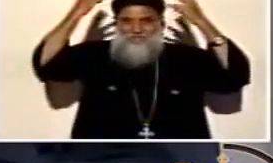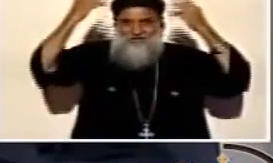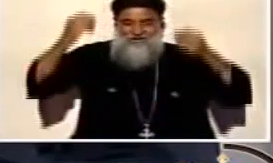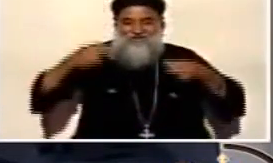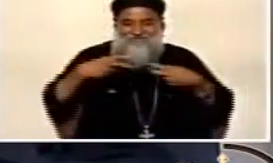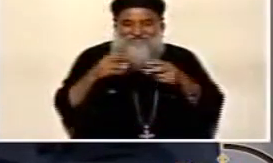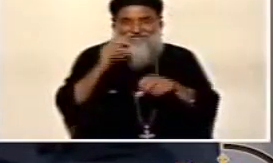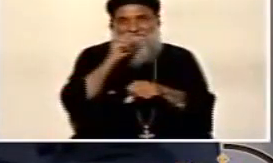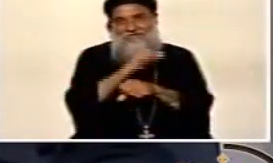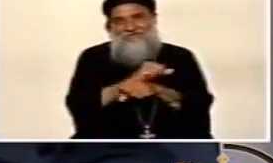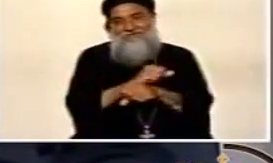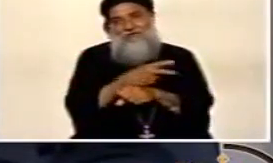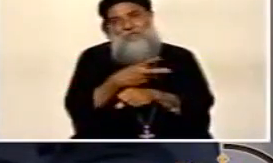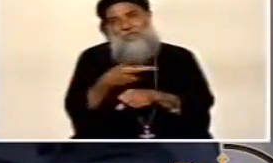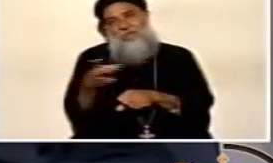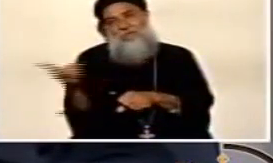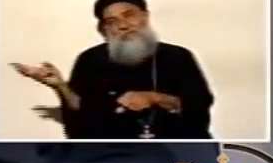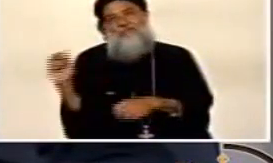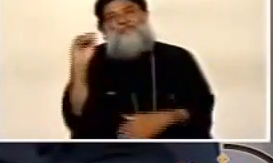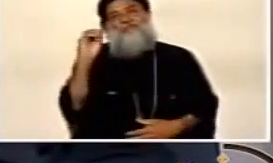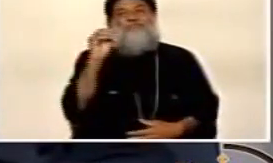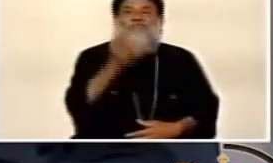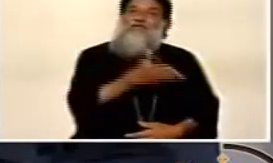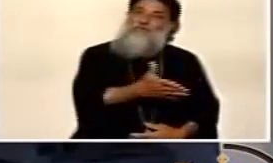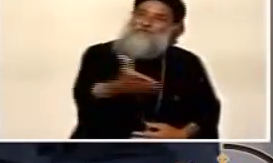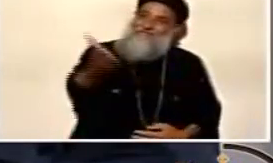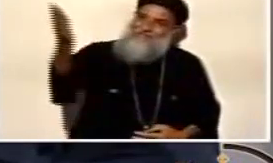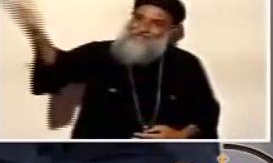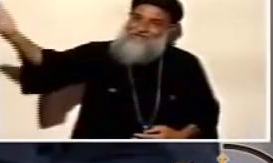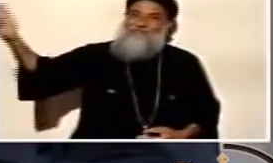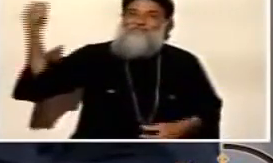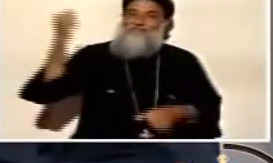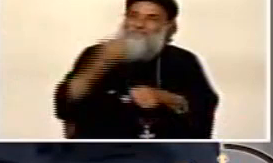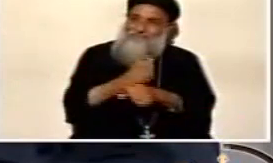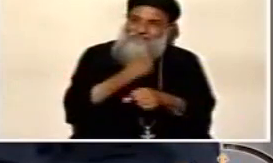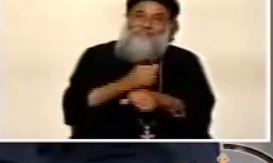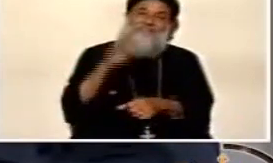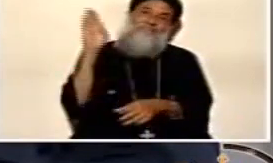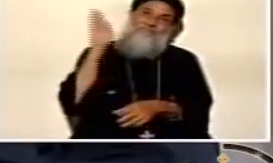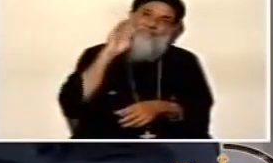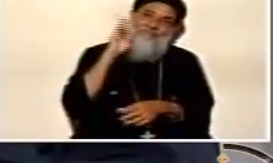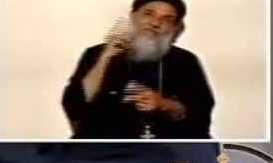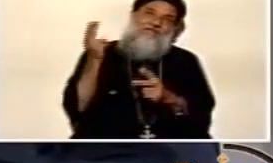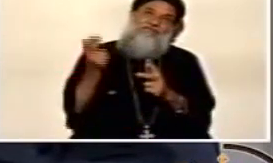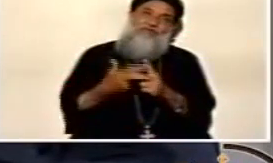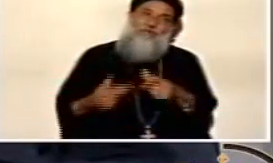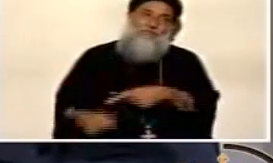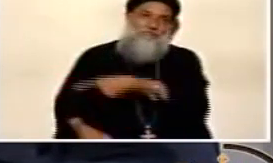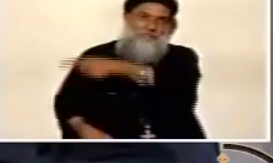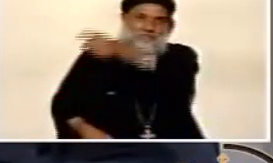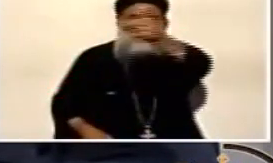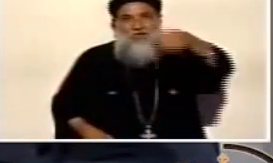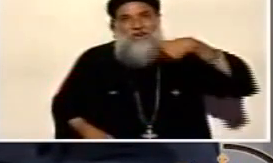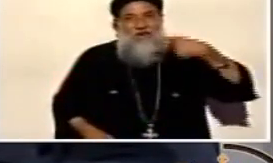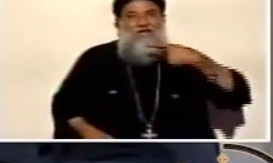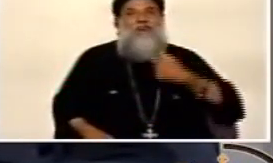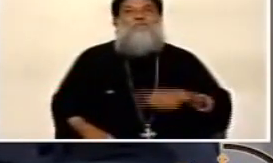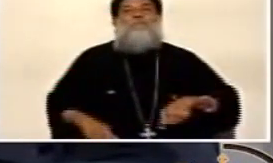أبواب السجن وأخرجهم وقال: اذهبوا قفوا وكلموا الشعب في الهيكل بجميع كلام هذه